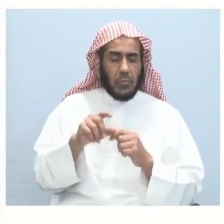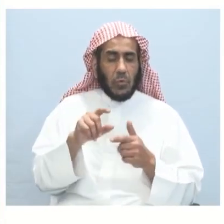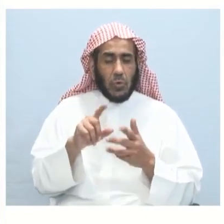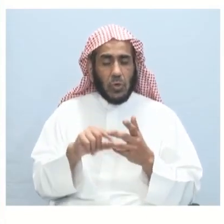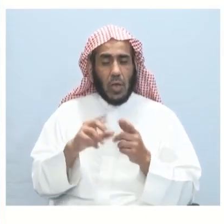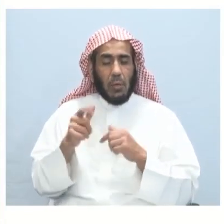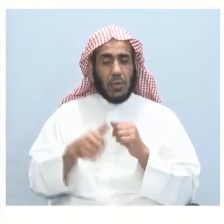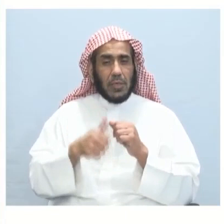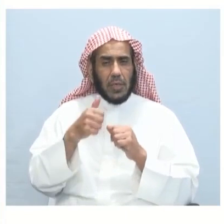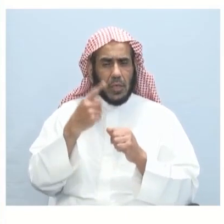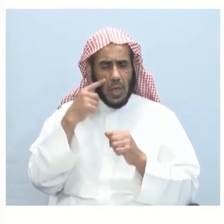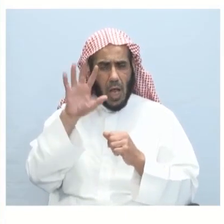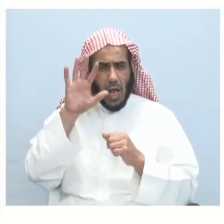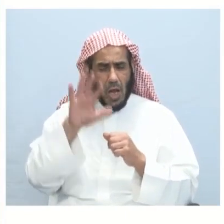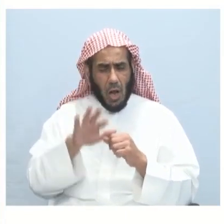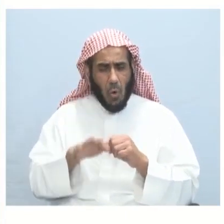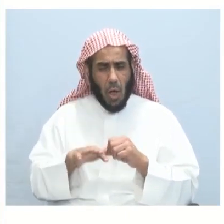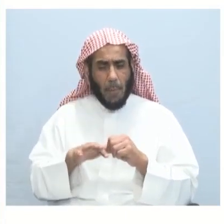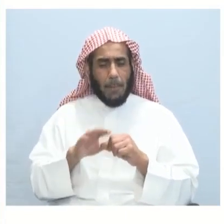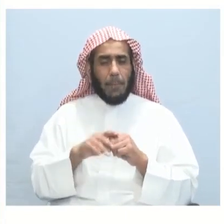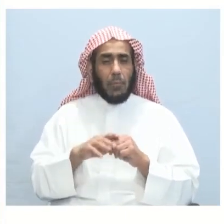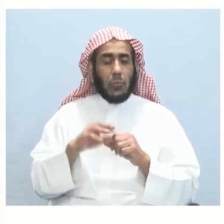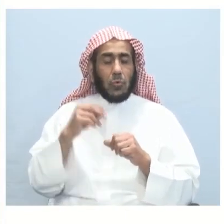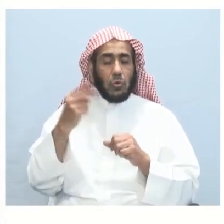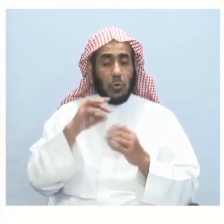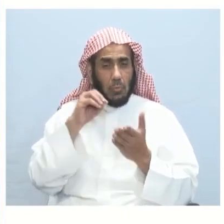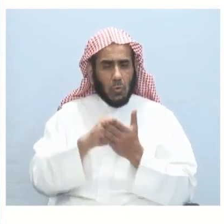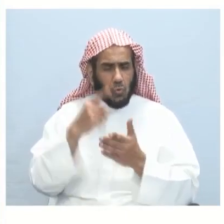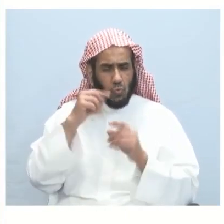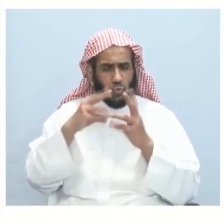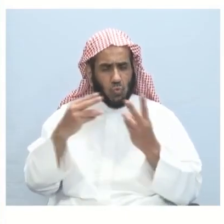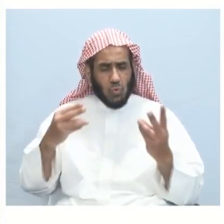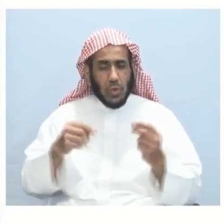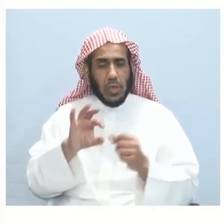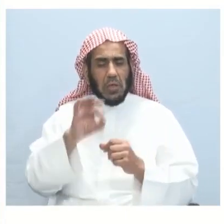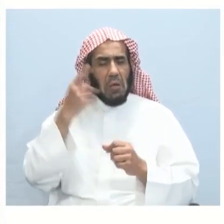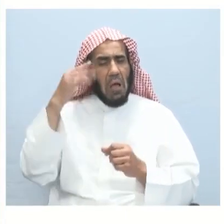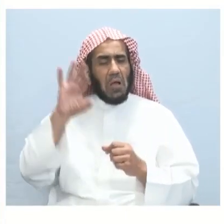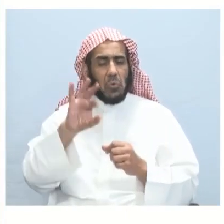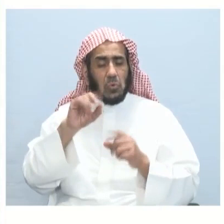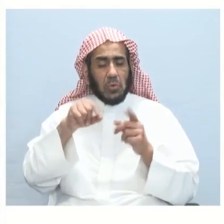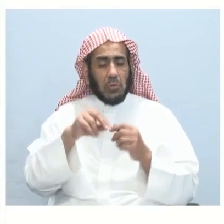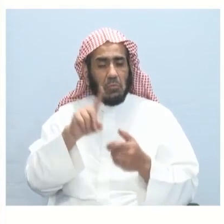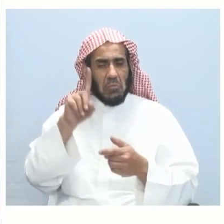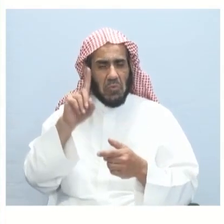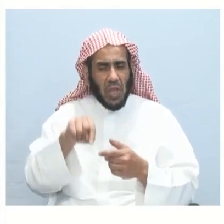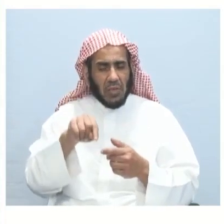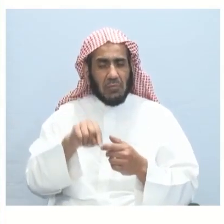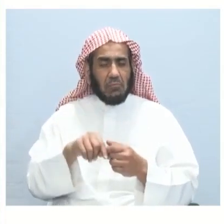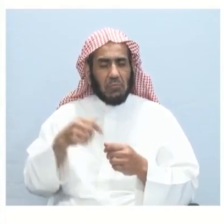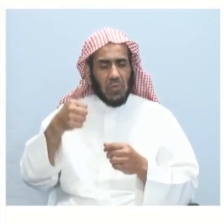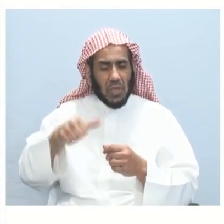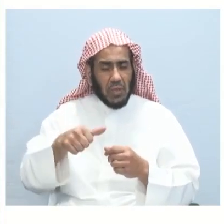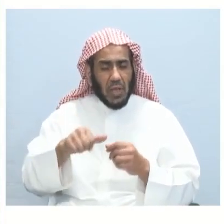الايمن نستطيع الاطلاع على القوائم او على الرسومات الموجوده نختار احد هذه الرسومات مجرد الضغط على